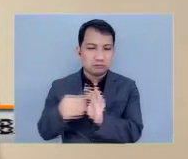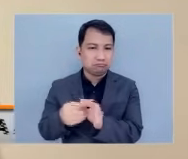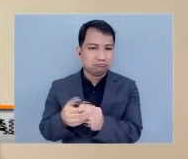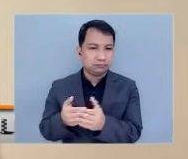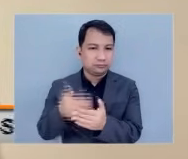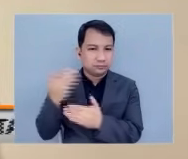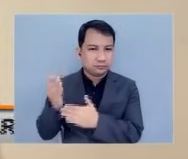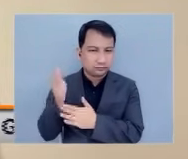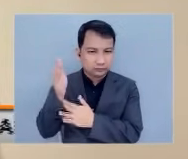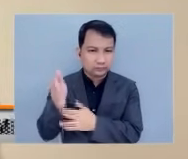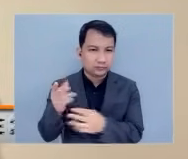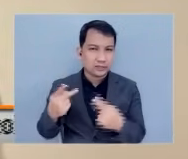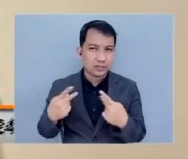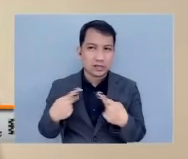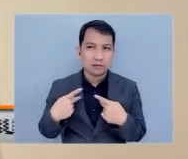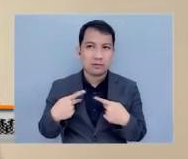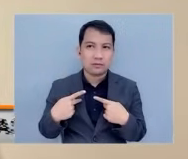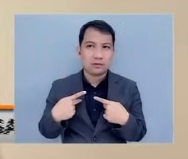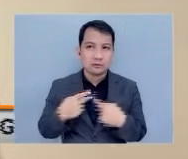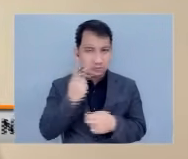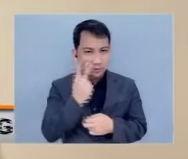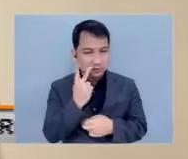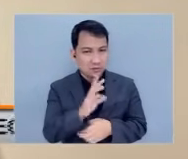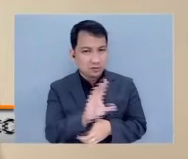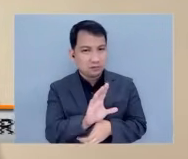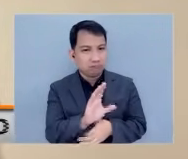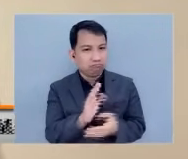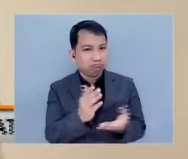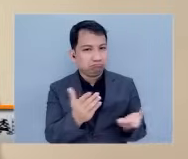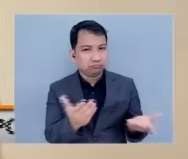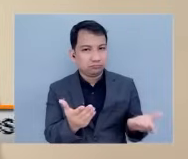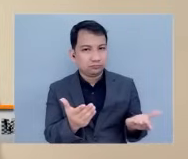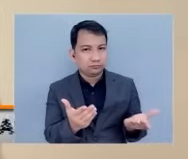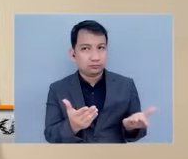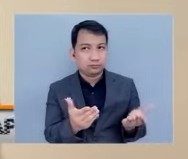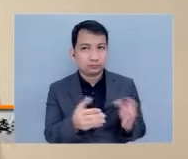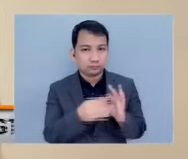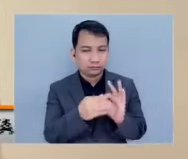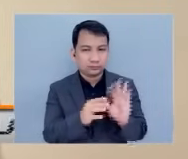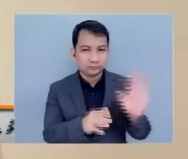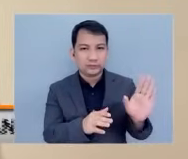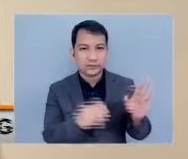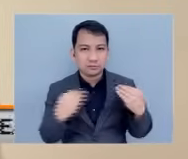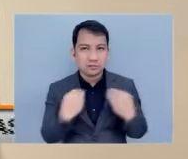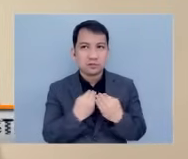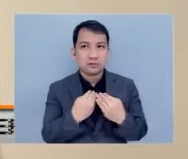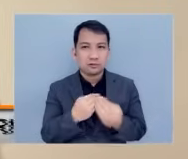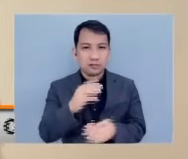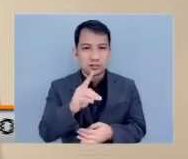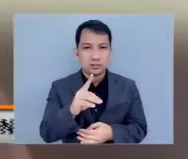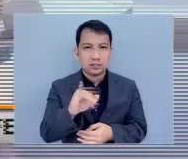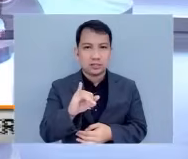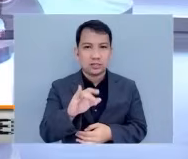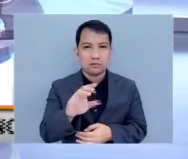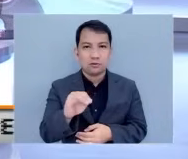may mga marirecover pa tayo mga cadavers nitong mga members ng DIMOT.